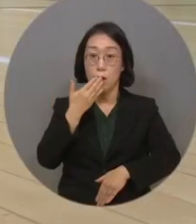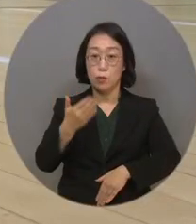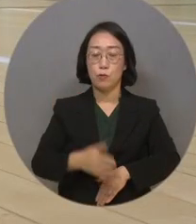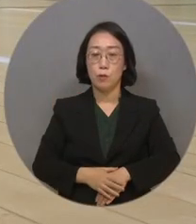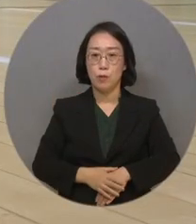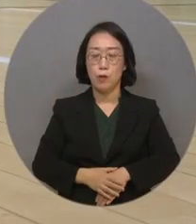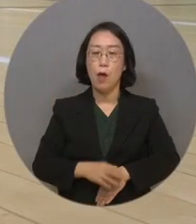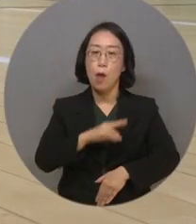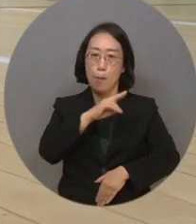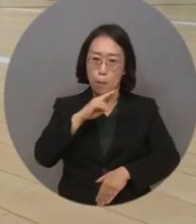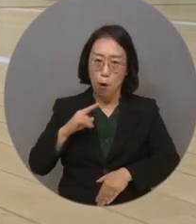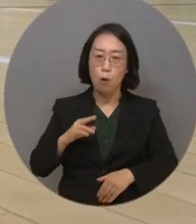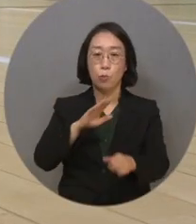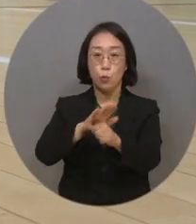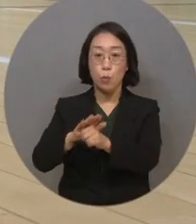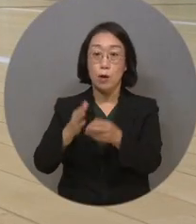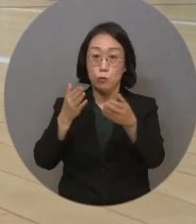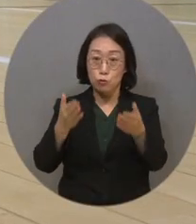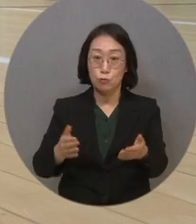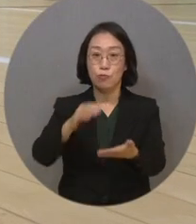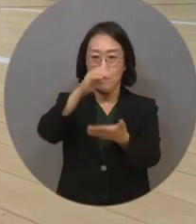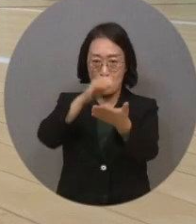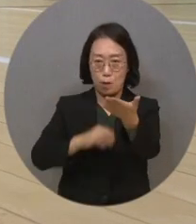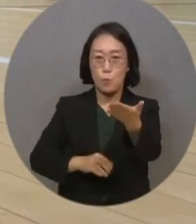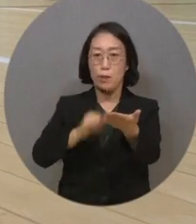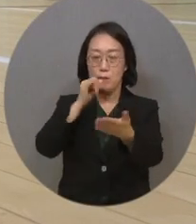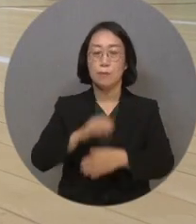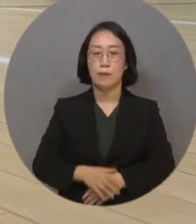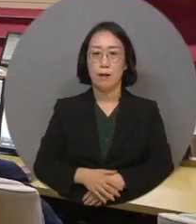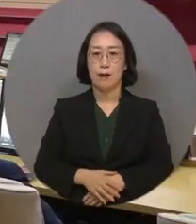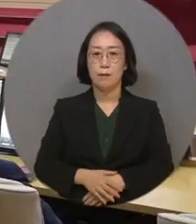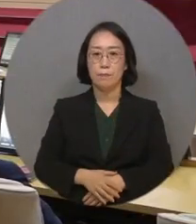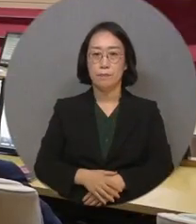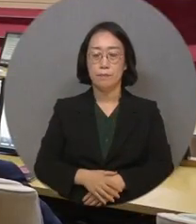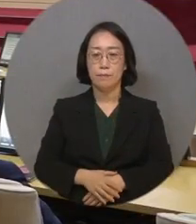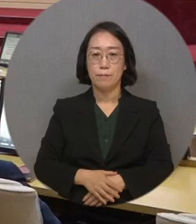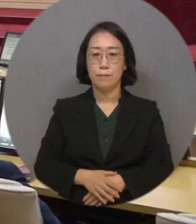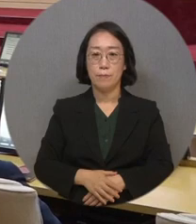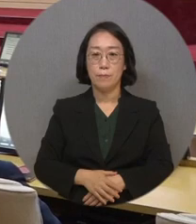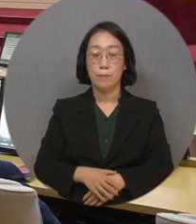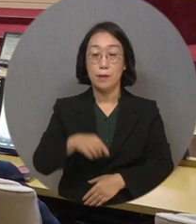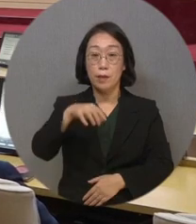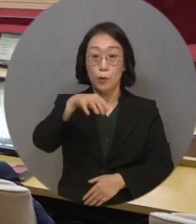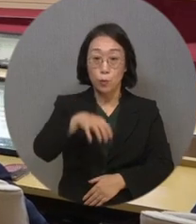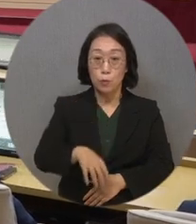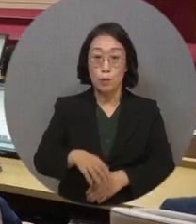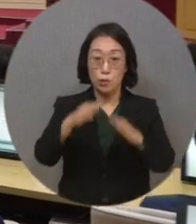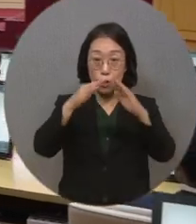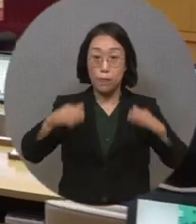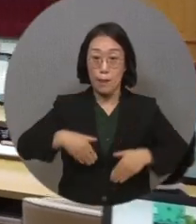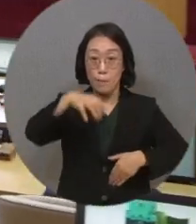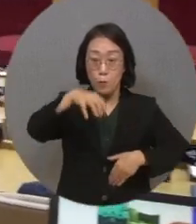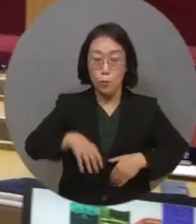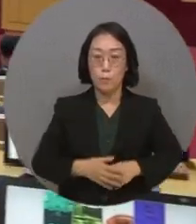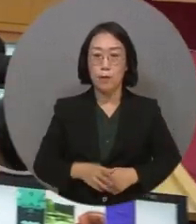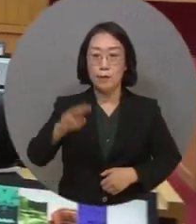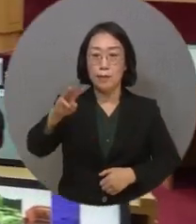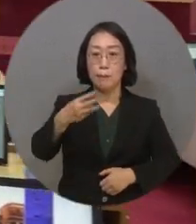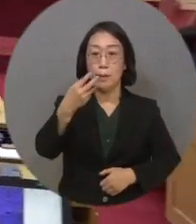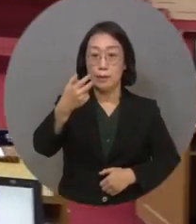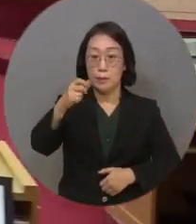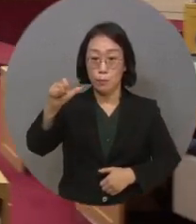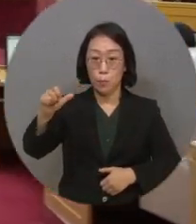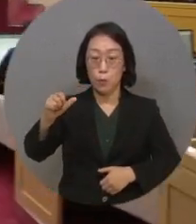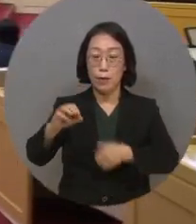접근성과 편의성을 높이는 내용을 담았습니다 전남도의회는 이번 주 열리는 제 375회